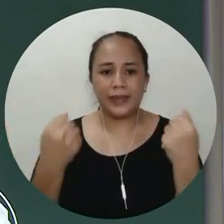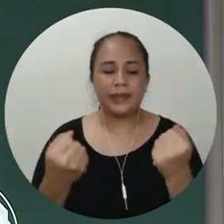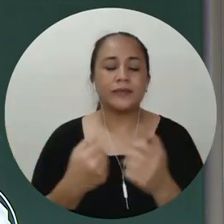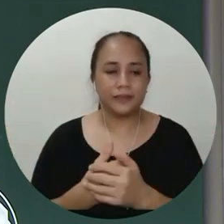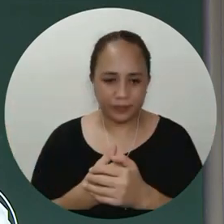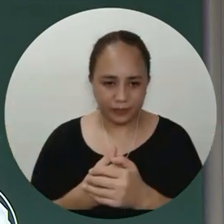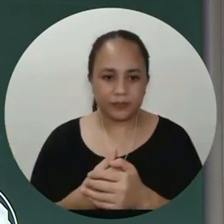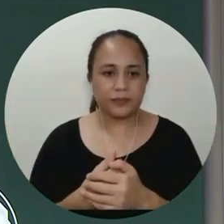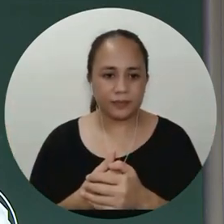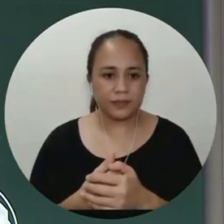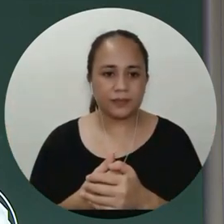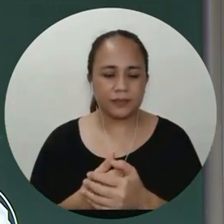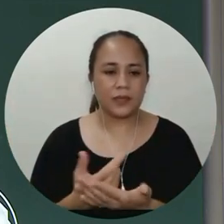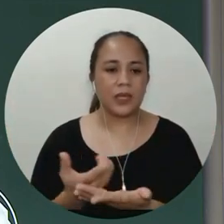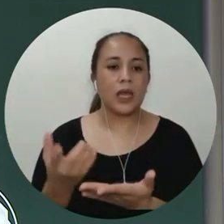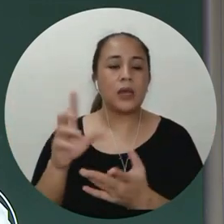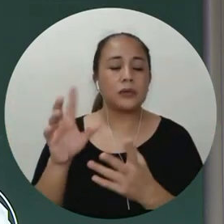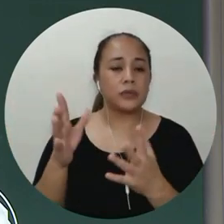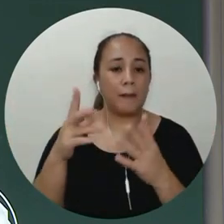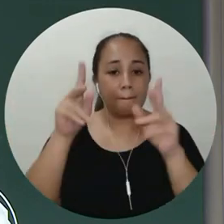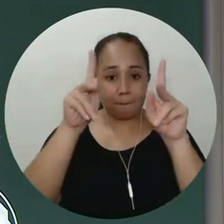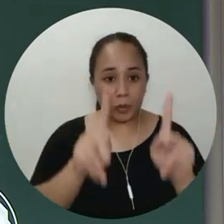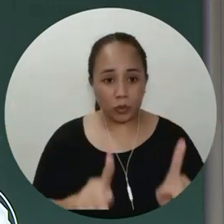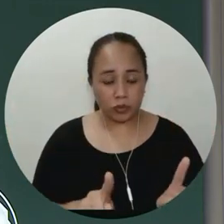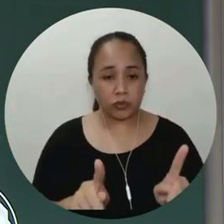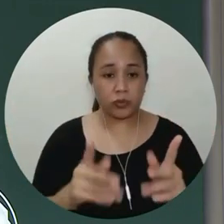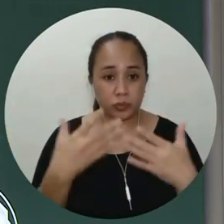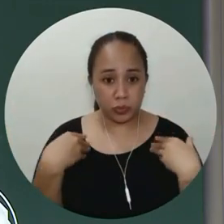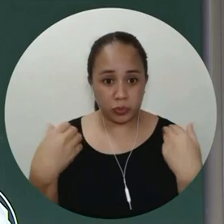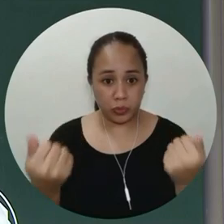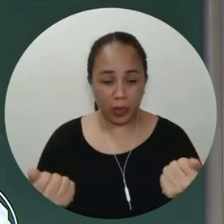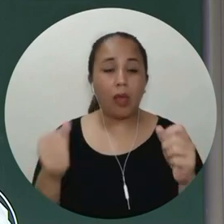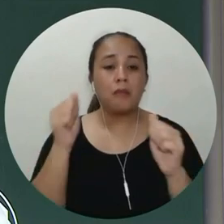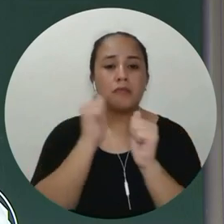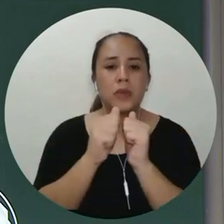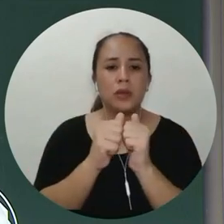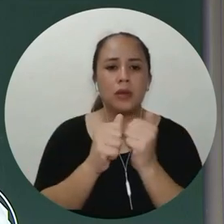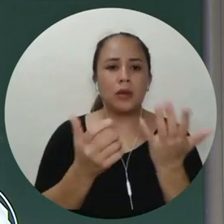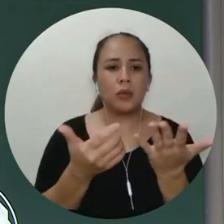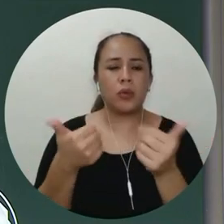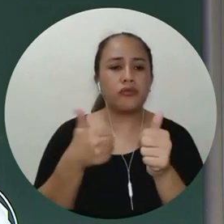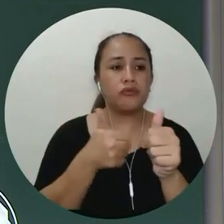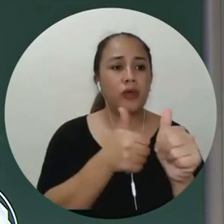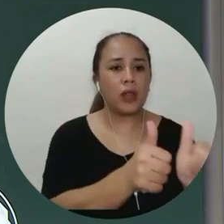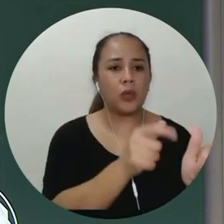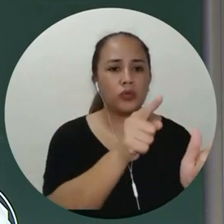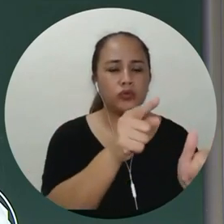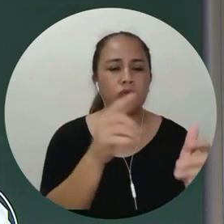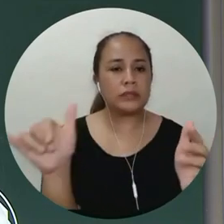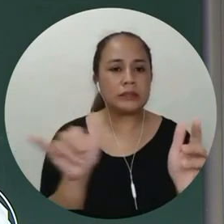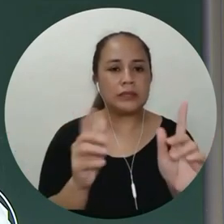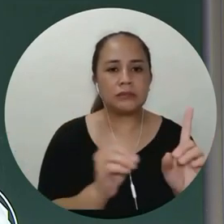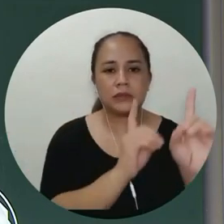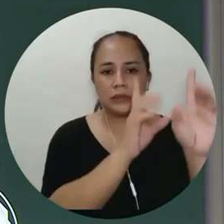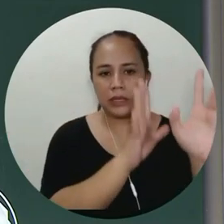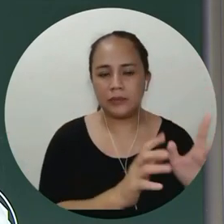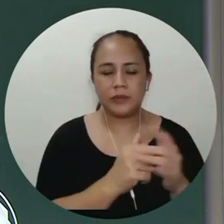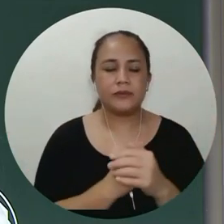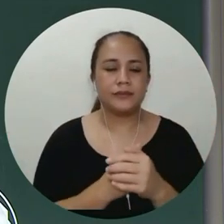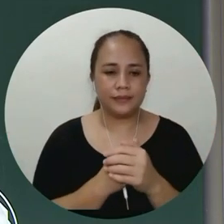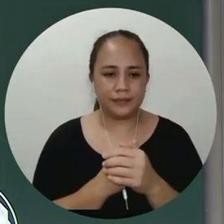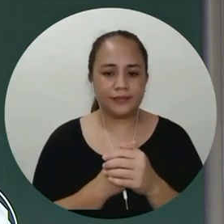걸고 따른다니까요. And when that person is healed, that person will stake his life and follow you as a disciple. 또 이런 만남을 통해서 우리는 뭘 해야